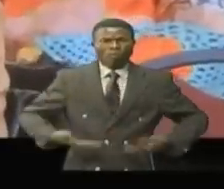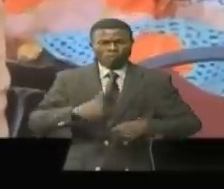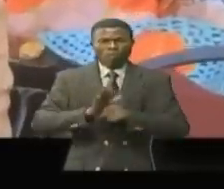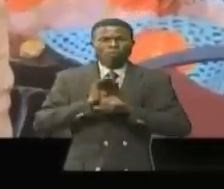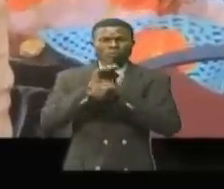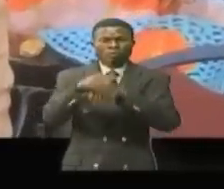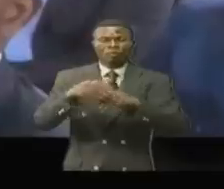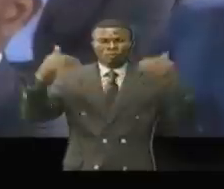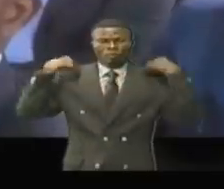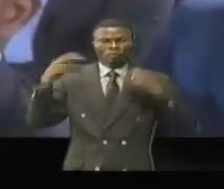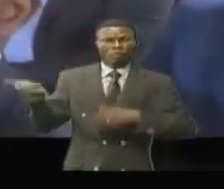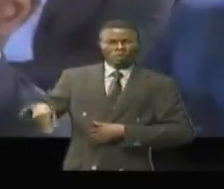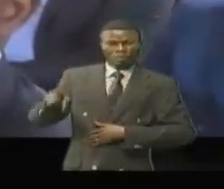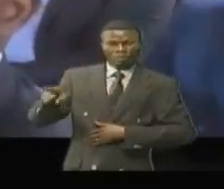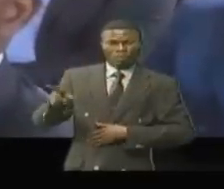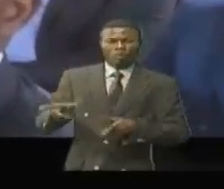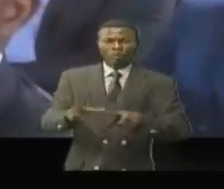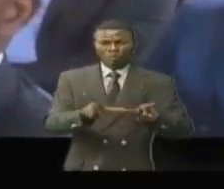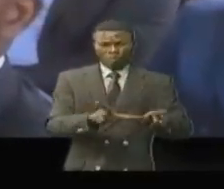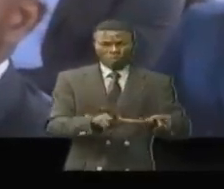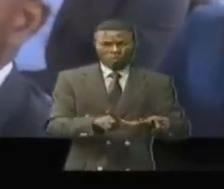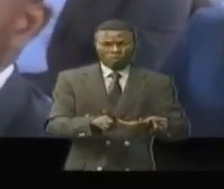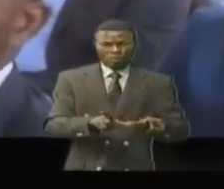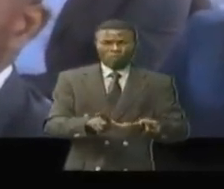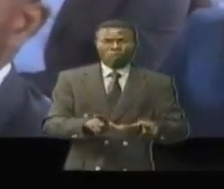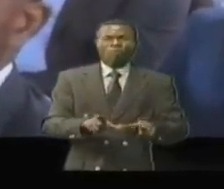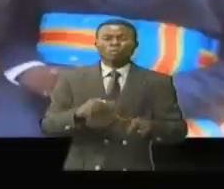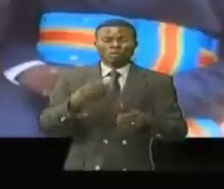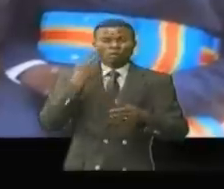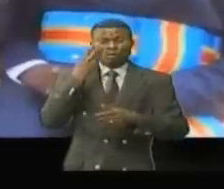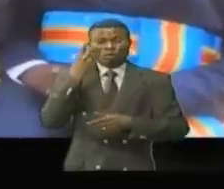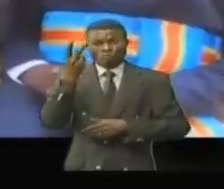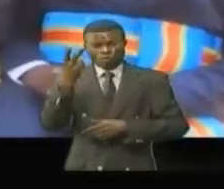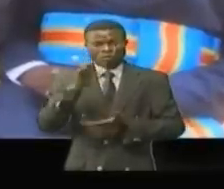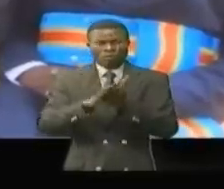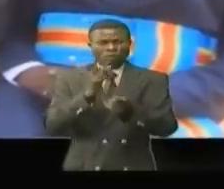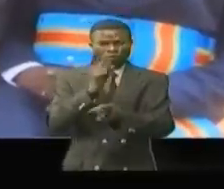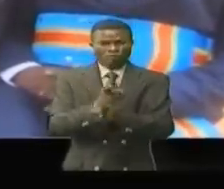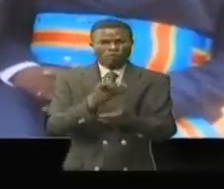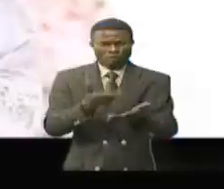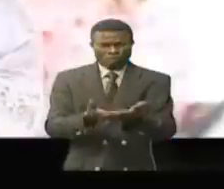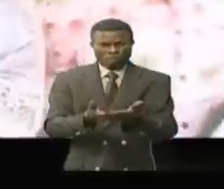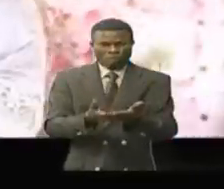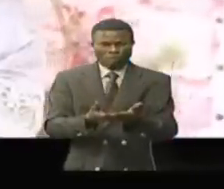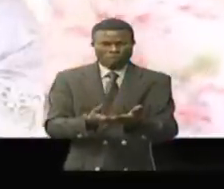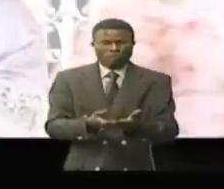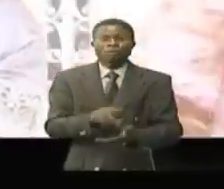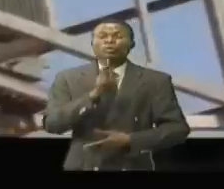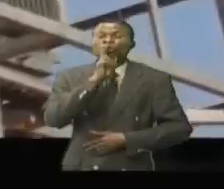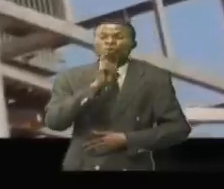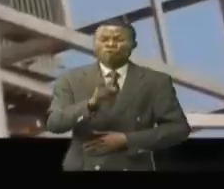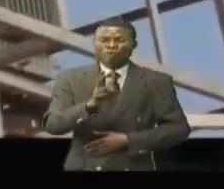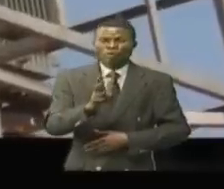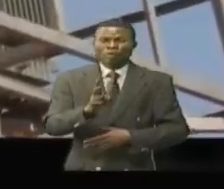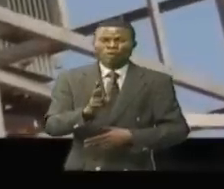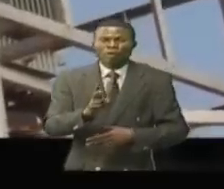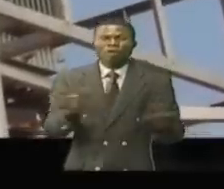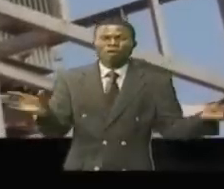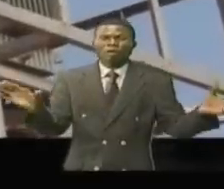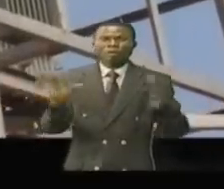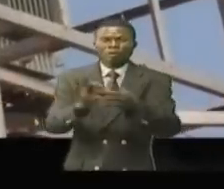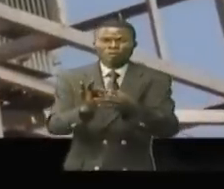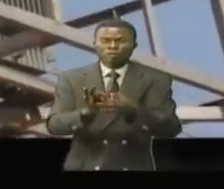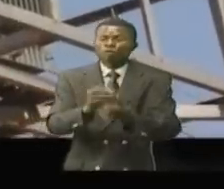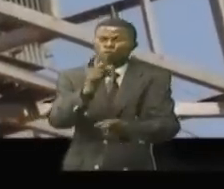des autorités provinciales dans la matérialisation de cet ouvrage. Cette réalisation rejoint, sans